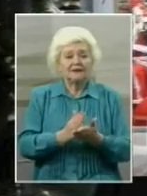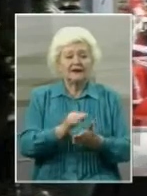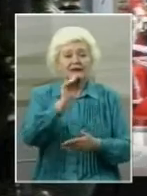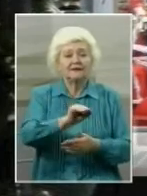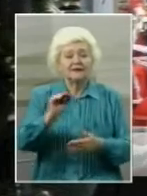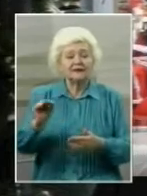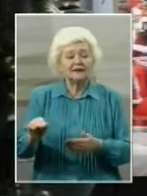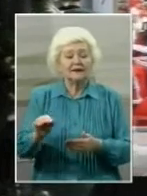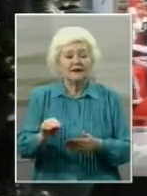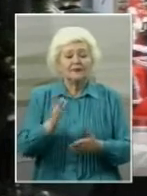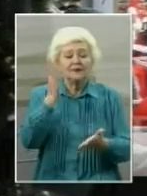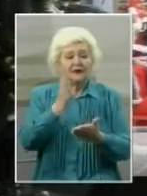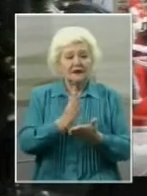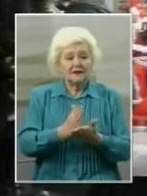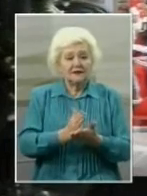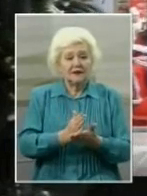діти і є